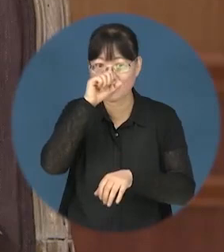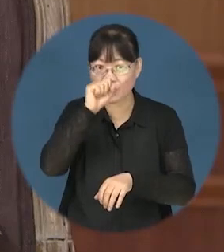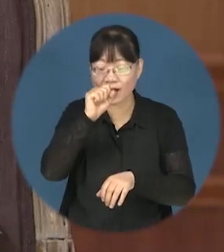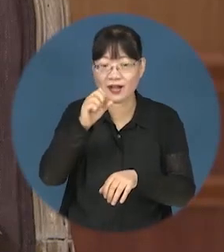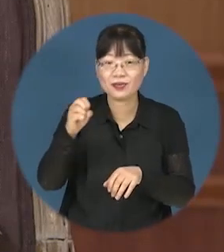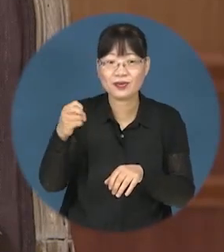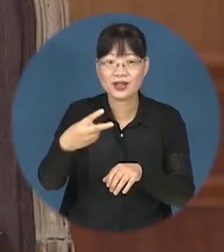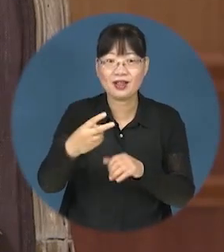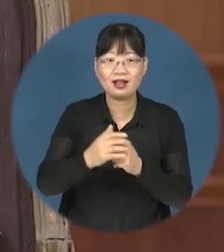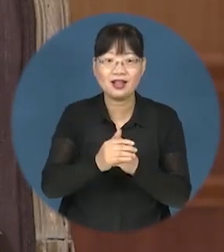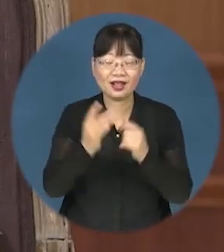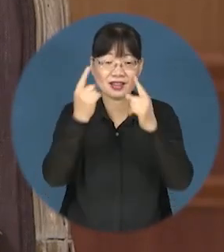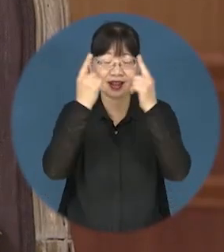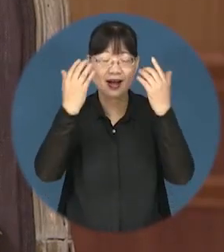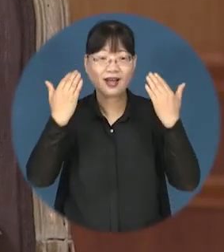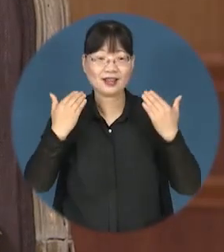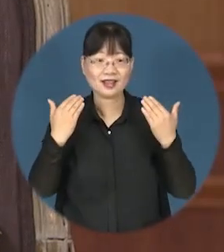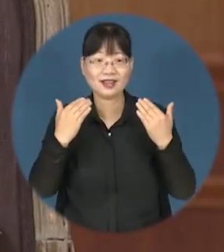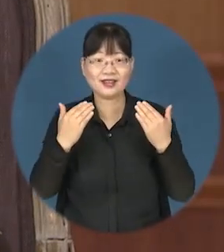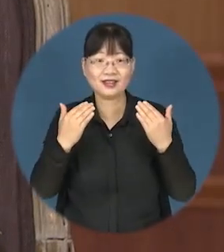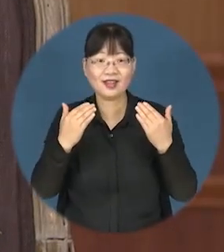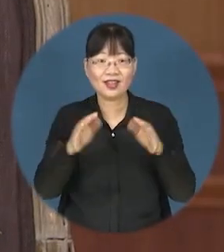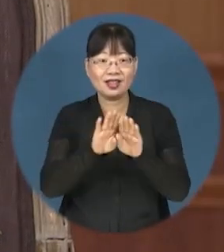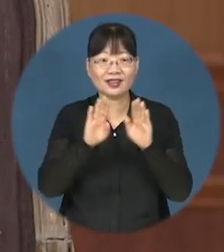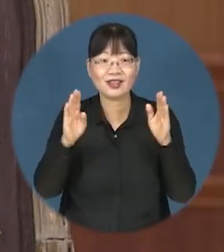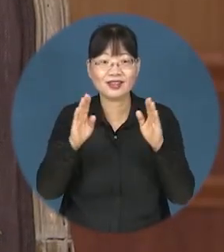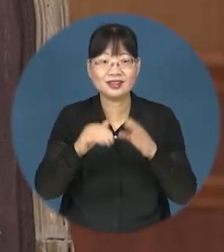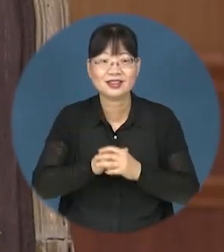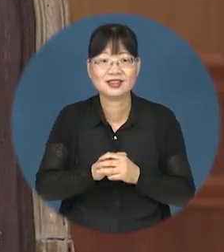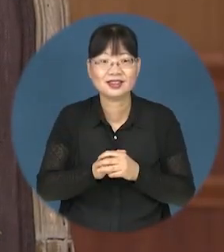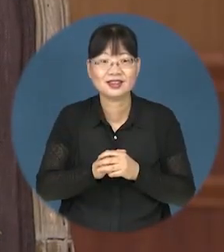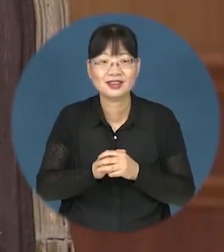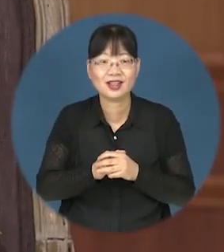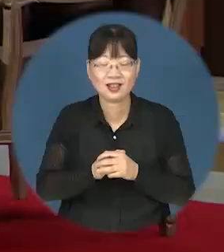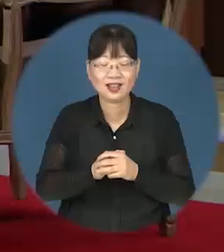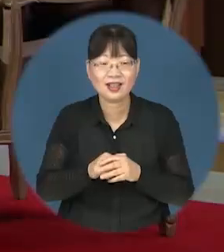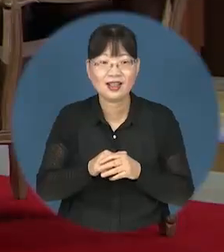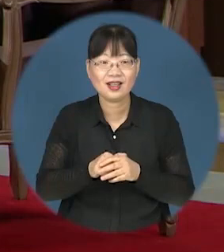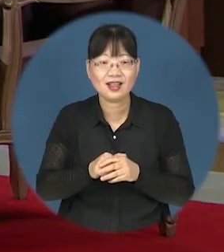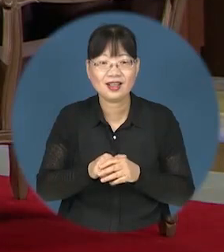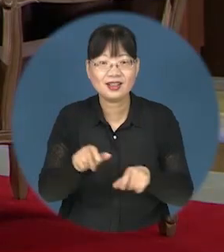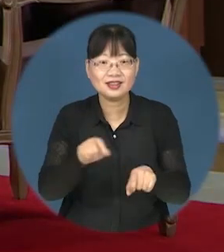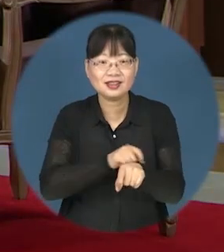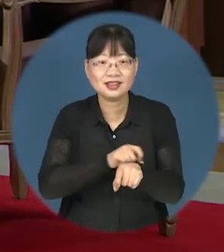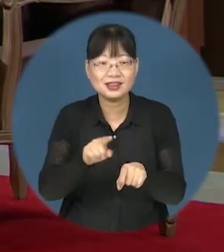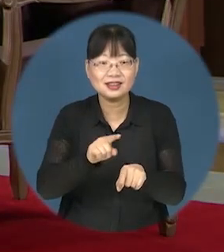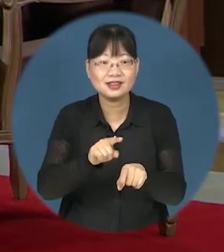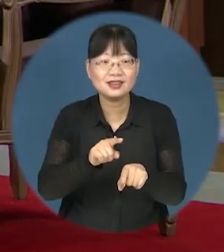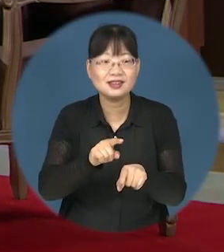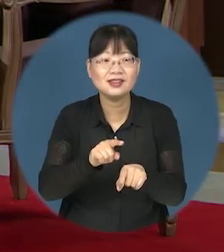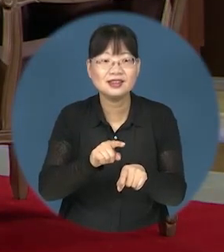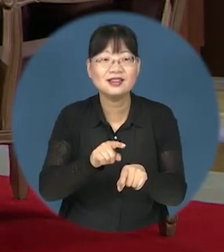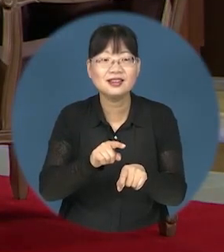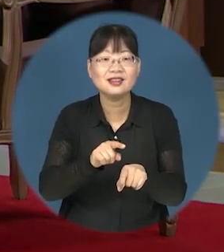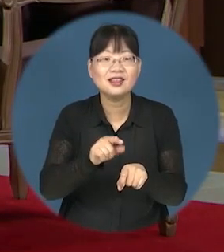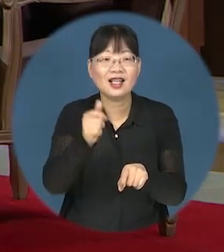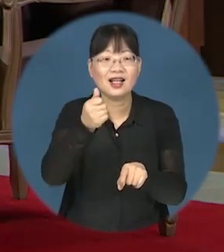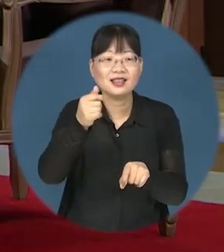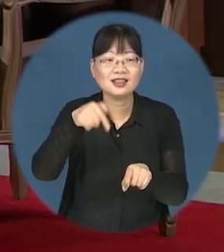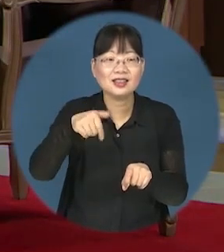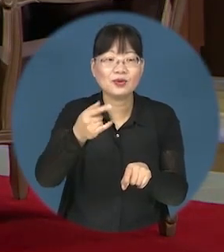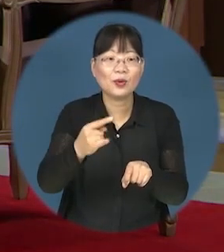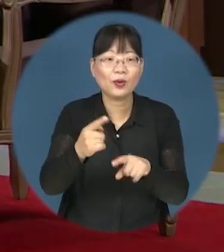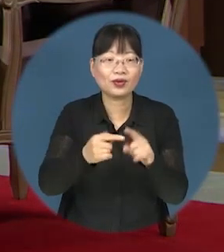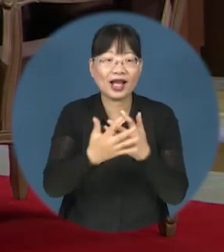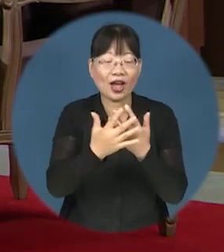그리고 또 대학에서 주최하는 휘 5대 또 특성을 받아서 불필요 살께요 중학교 3학년 때 요 괴물한테